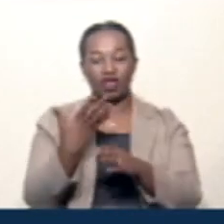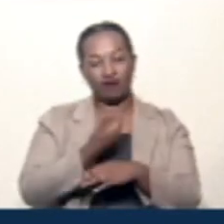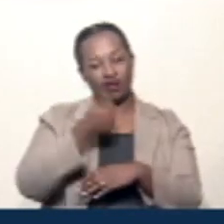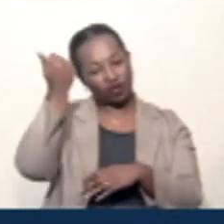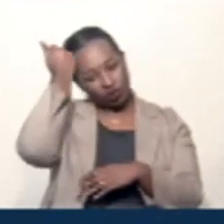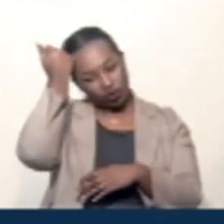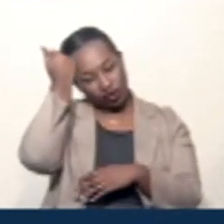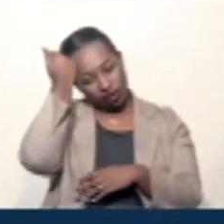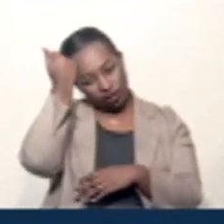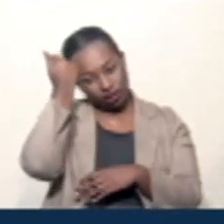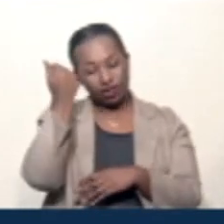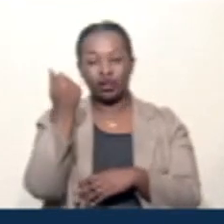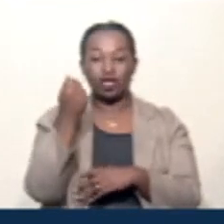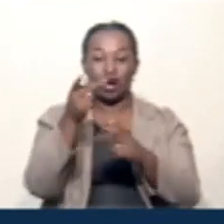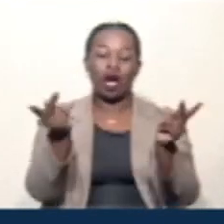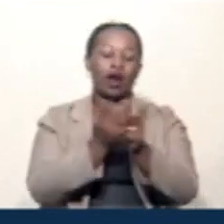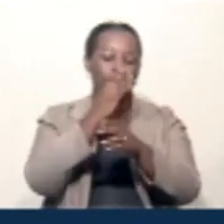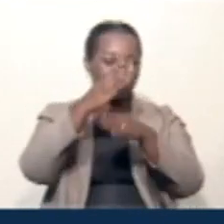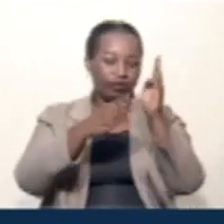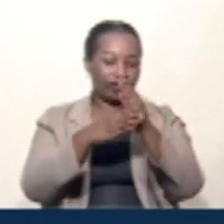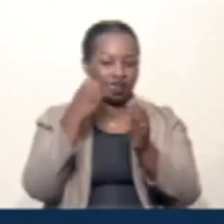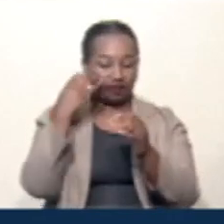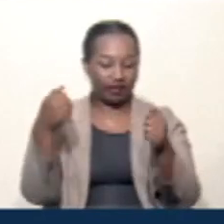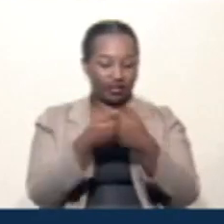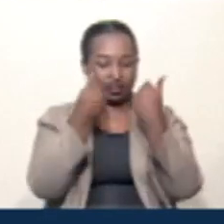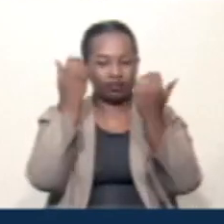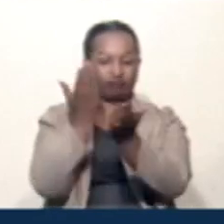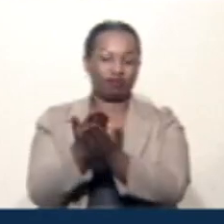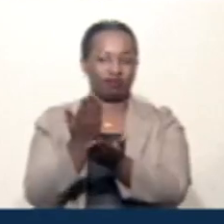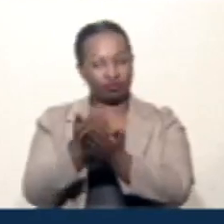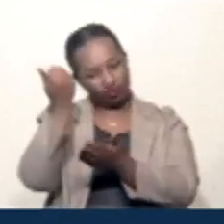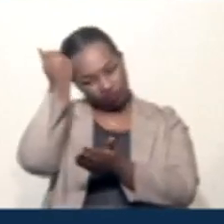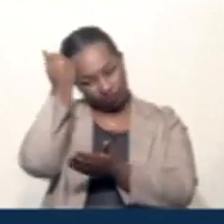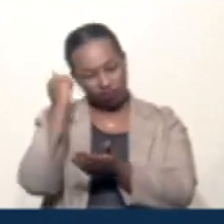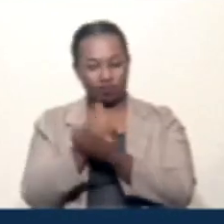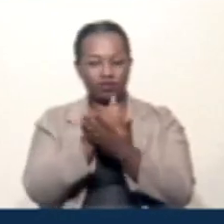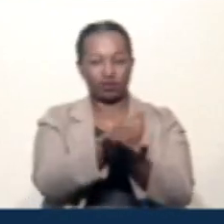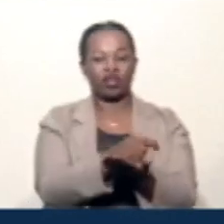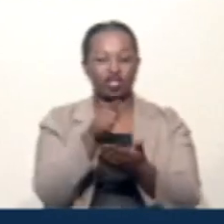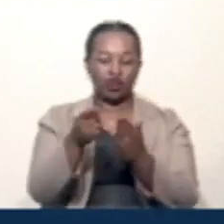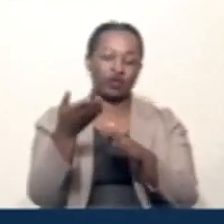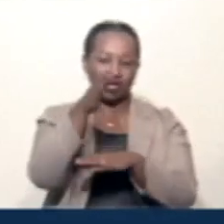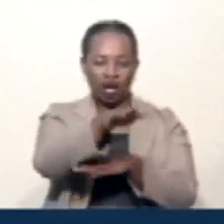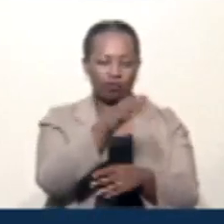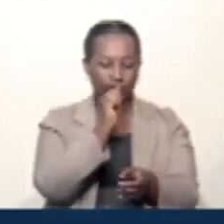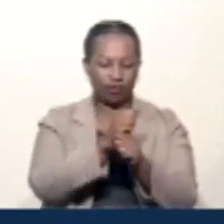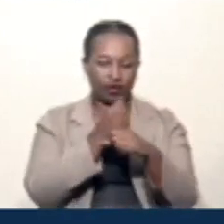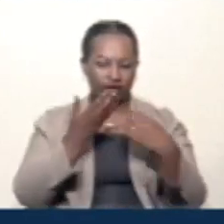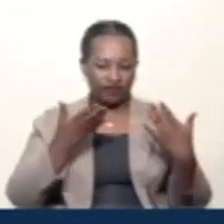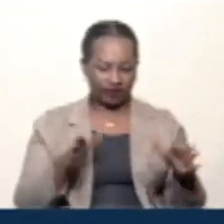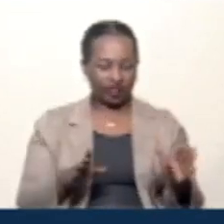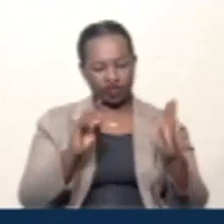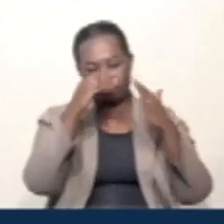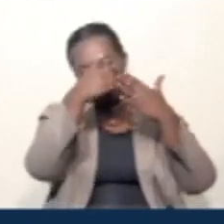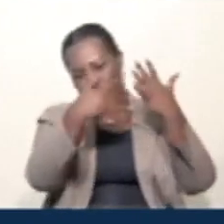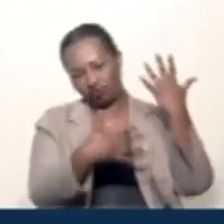ku buryo impanuka nk'ibaye nawe abasha kwitabaza bwa bwishingizi bukamugoboka. Iyo ntambwe rero yarakozwe,